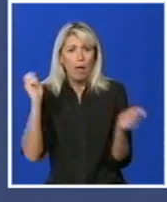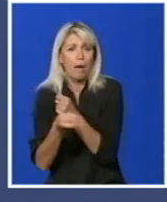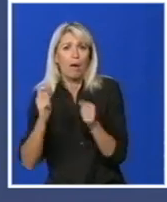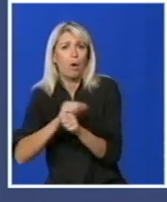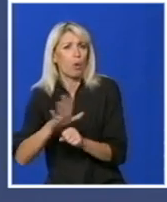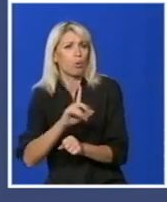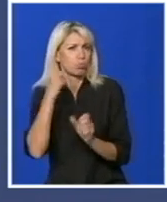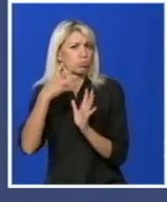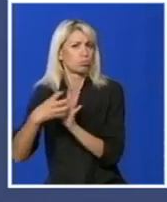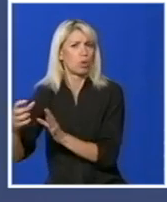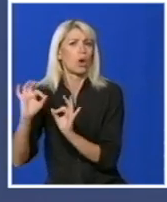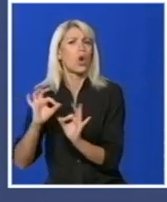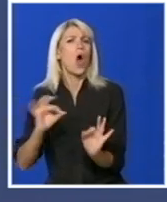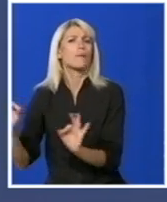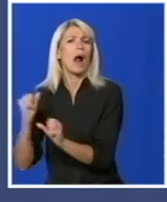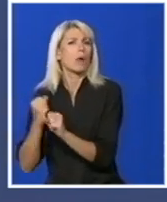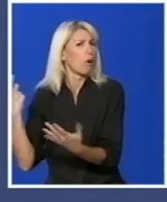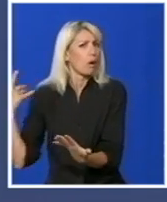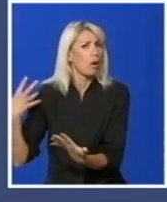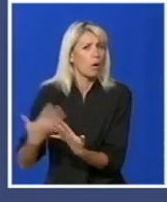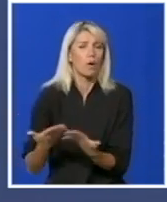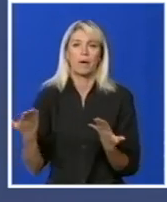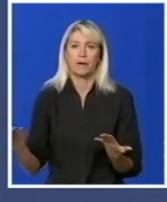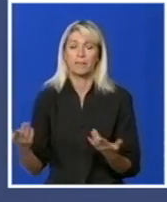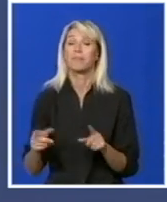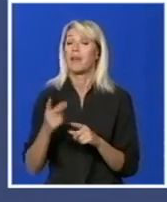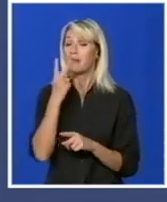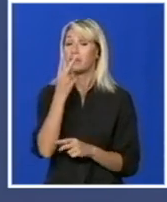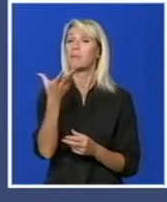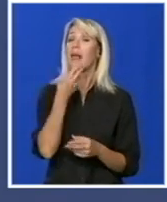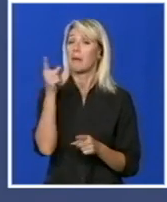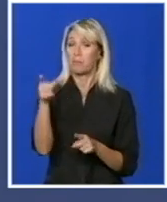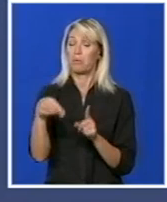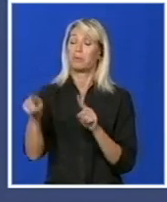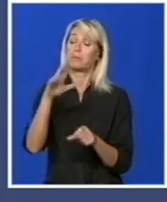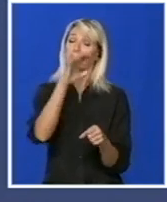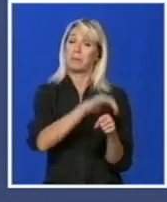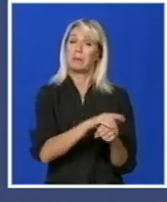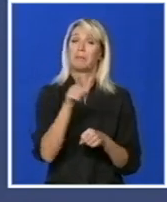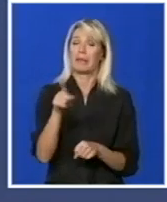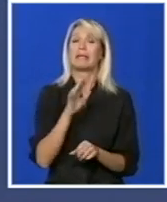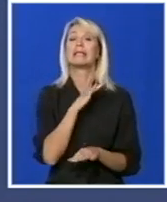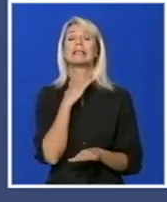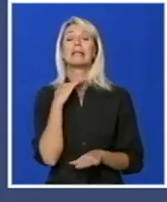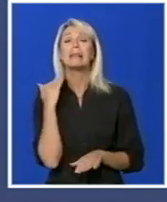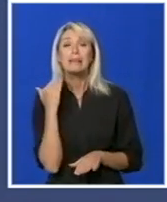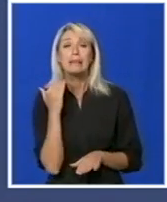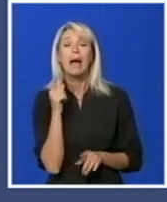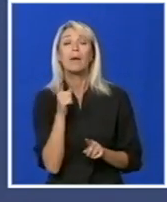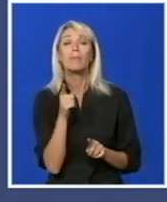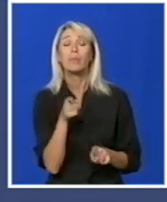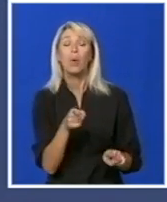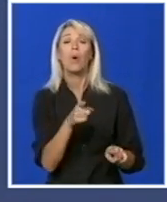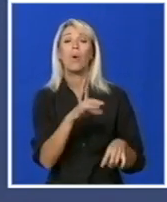starom. Ono što je vaše izuzetno dobro zapažanje jeste da je veliki broj